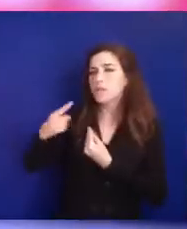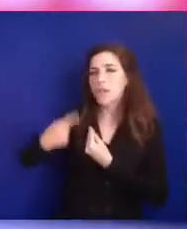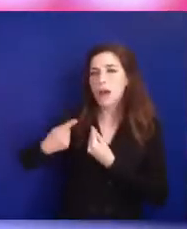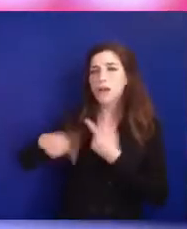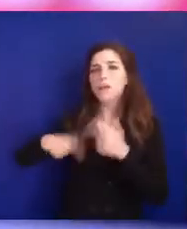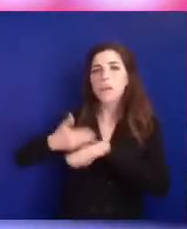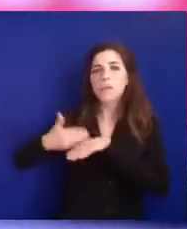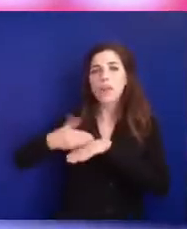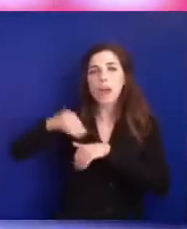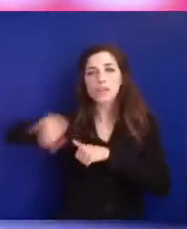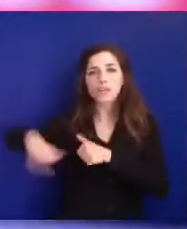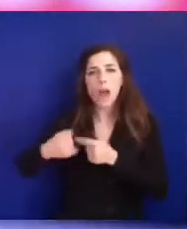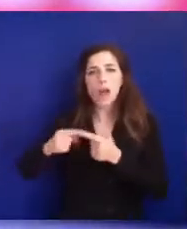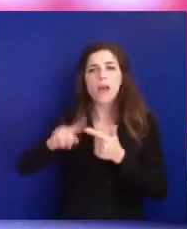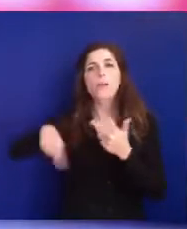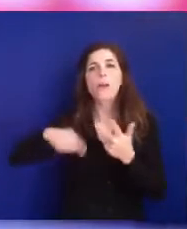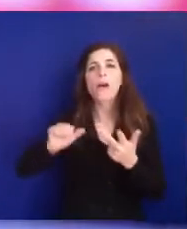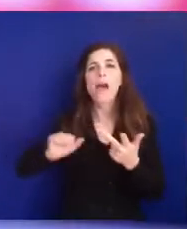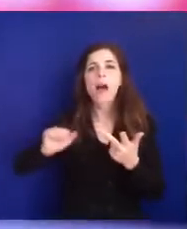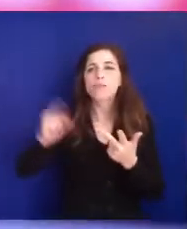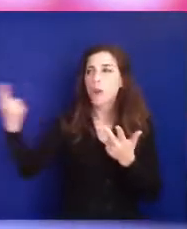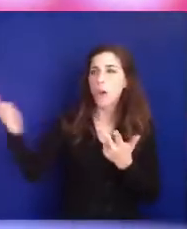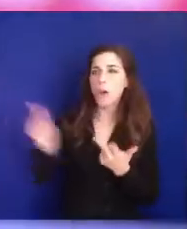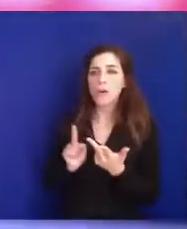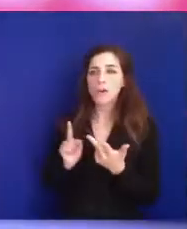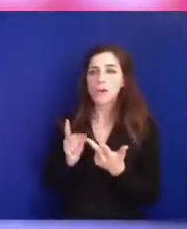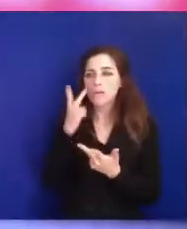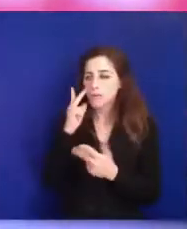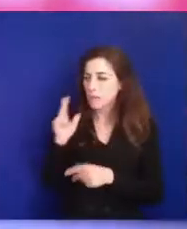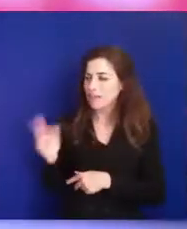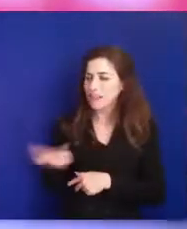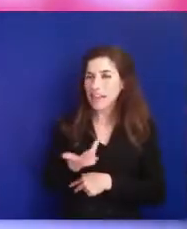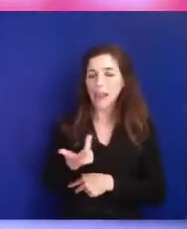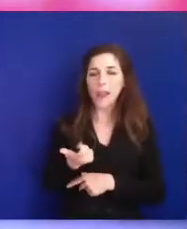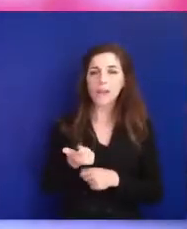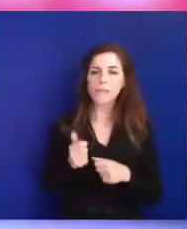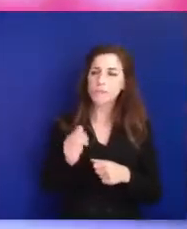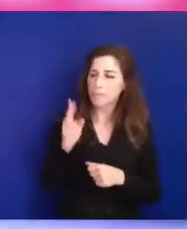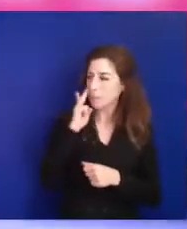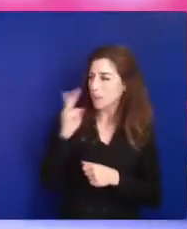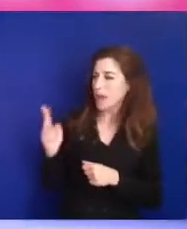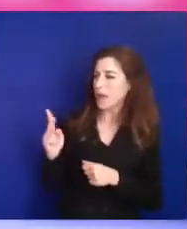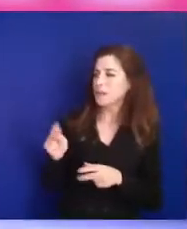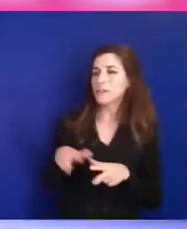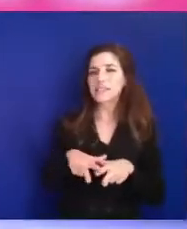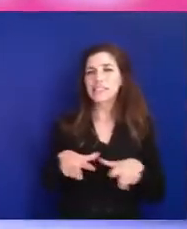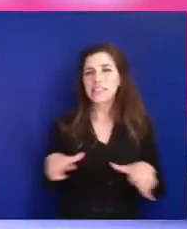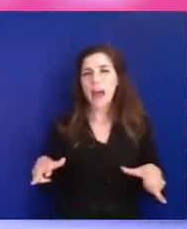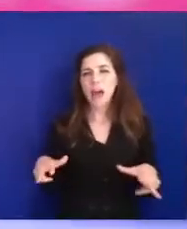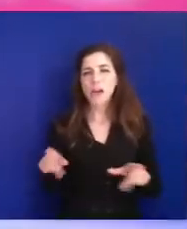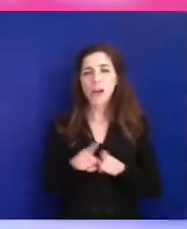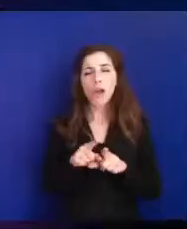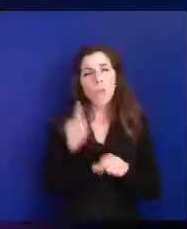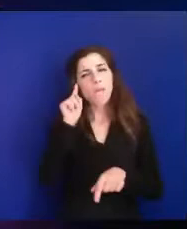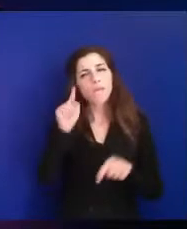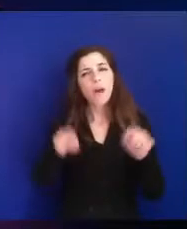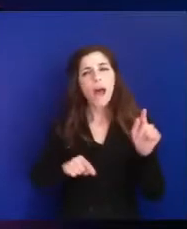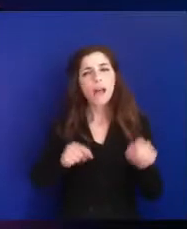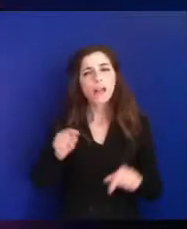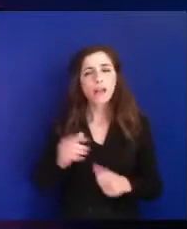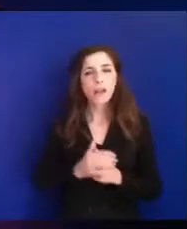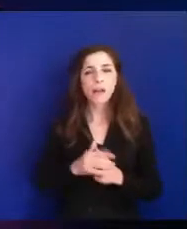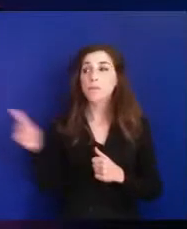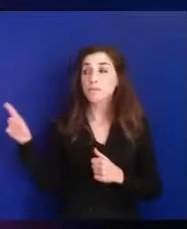notai che erano stanchi e affaticati angele gianni mi legarono con una cinta di cuoio